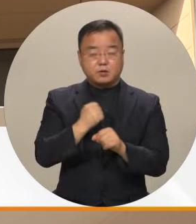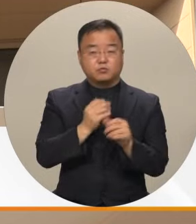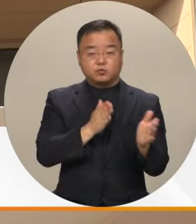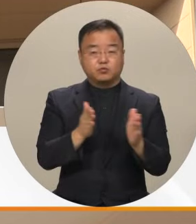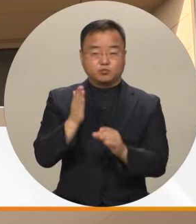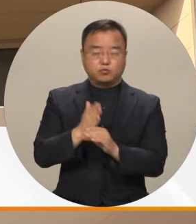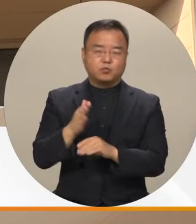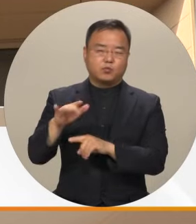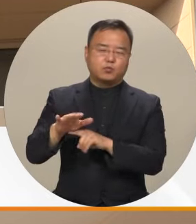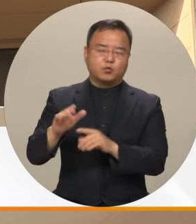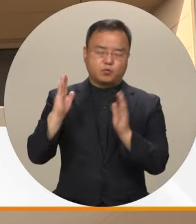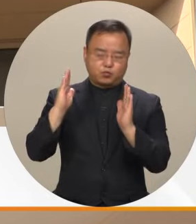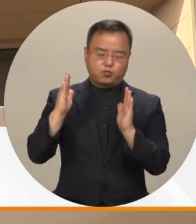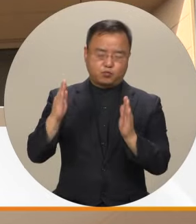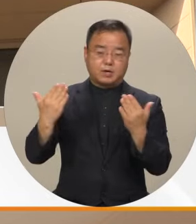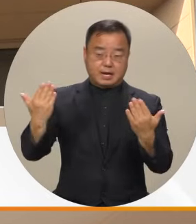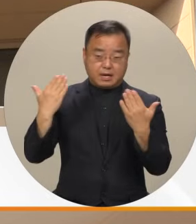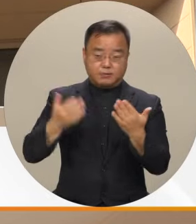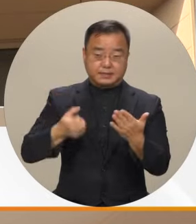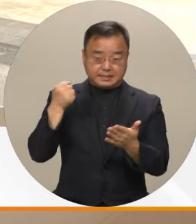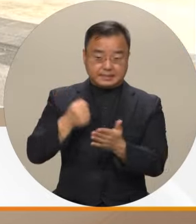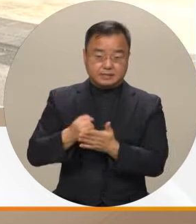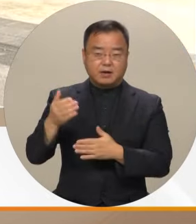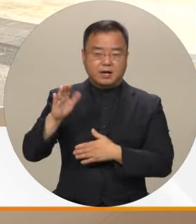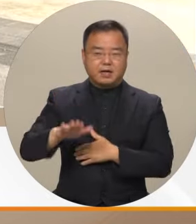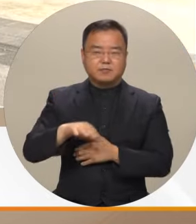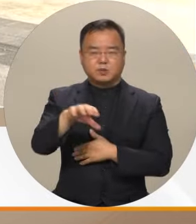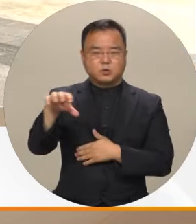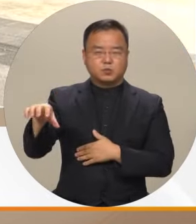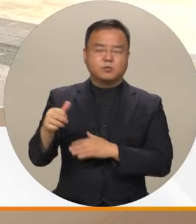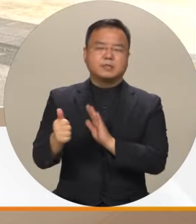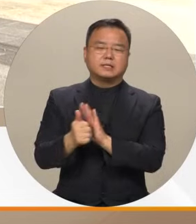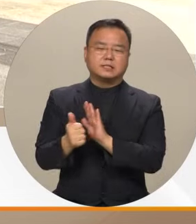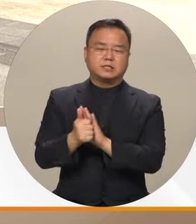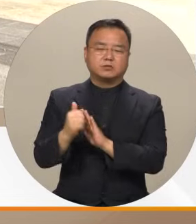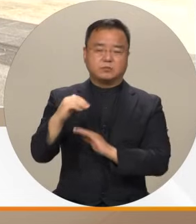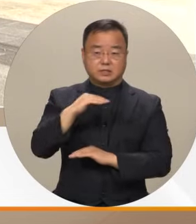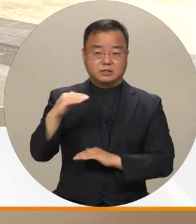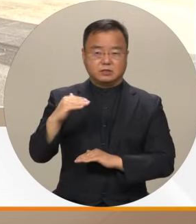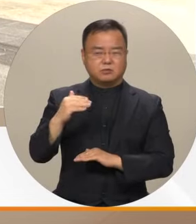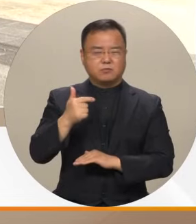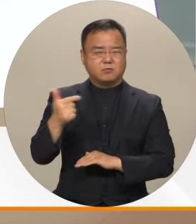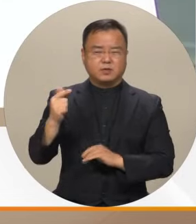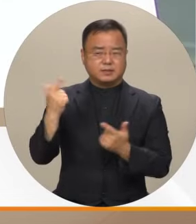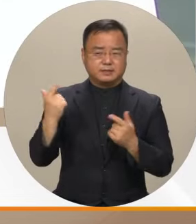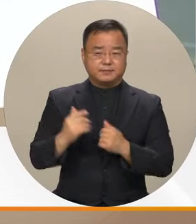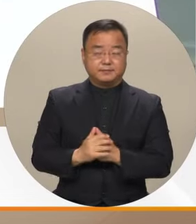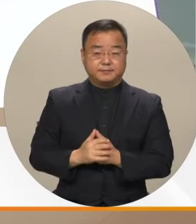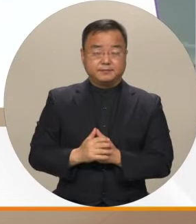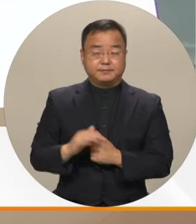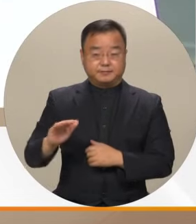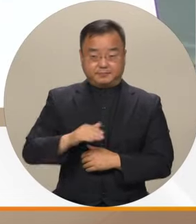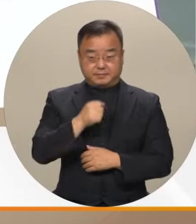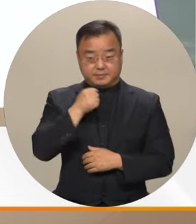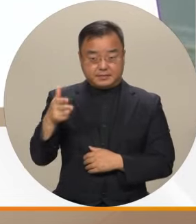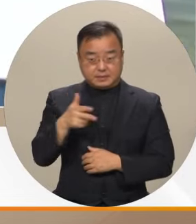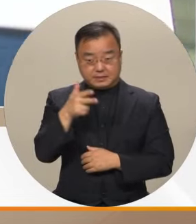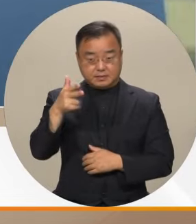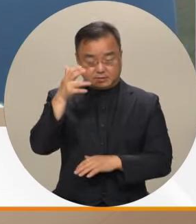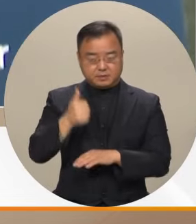농촌 유학 학교를 지정하기 하지만 이에 대한 지원 근거는 크지 않을 것으로 예상됩니다 저희 취재 결과